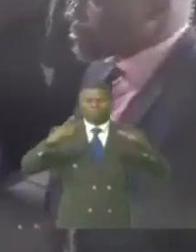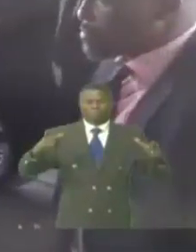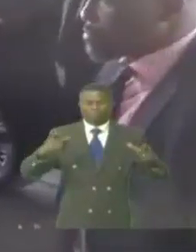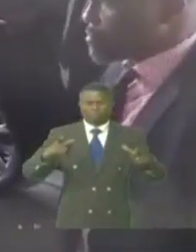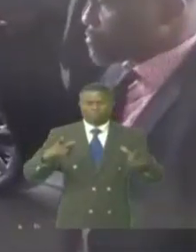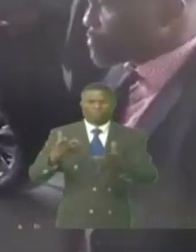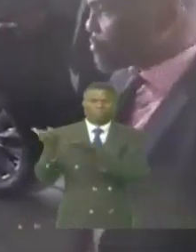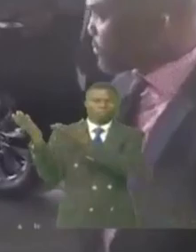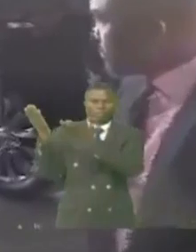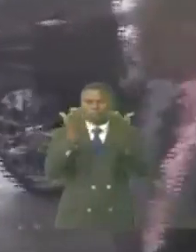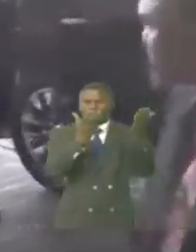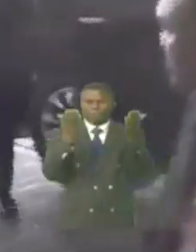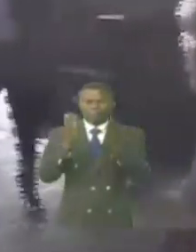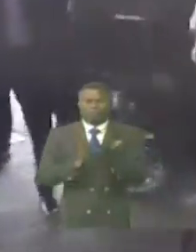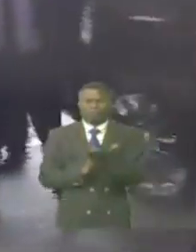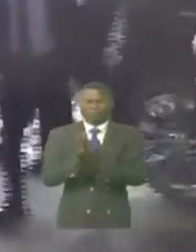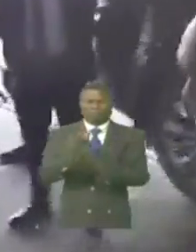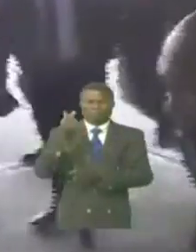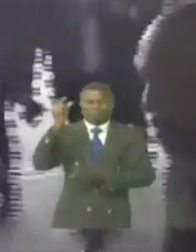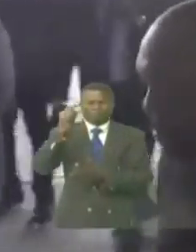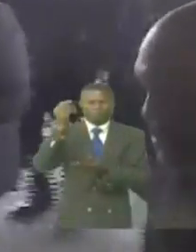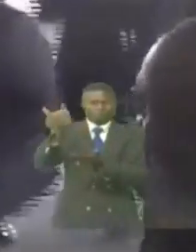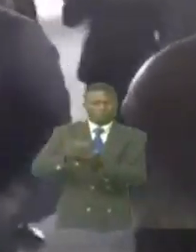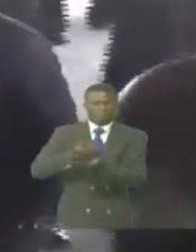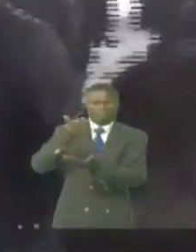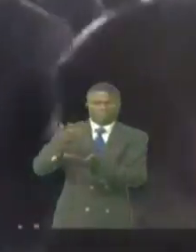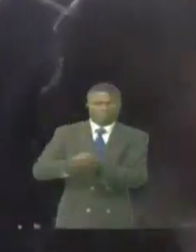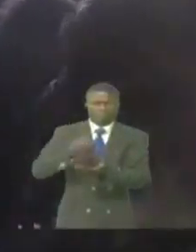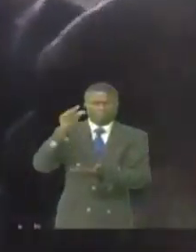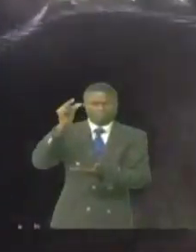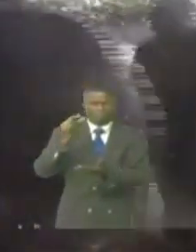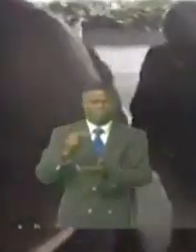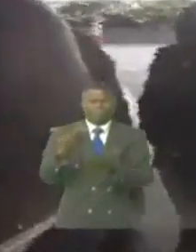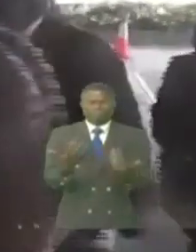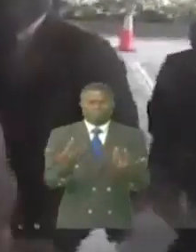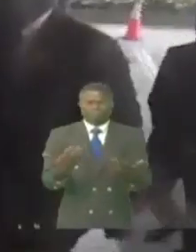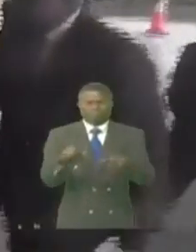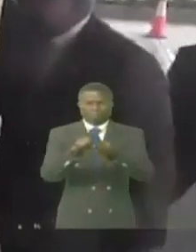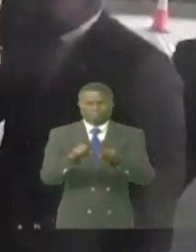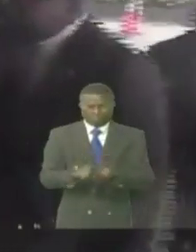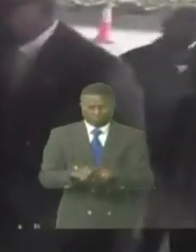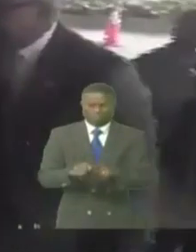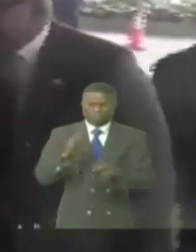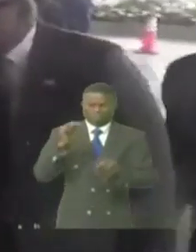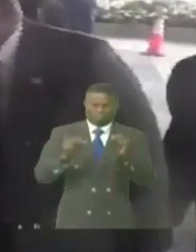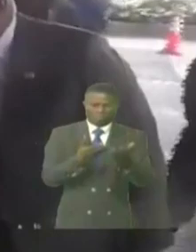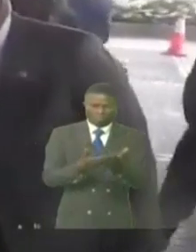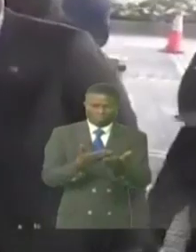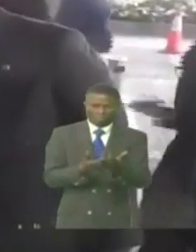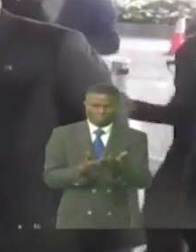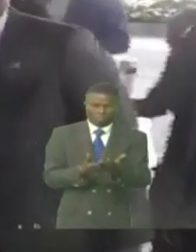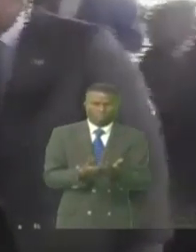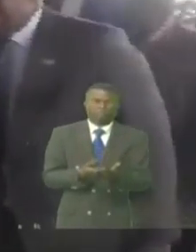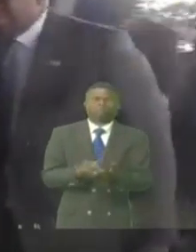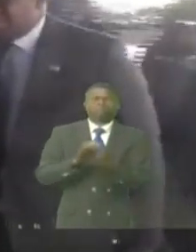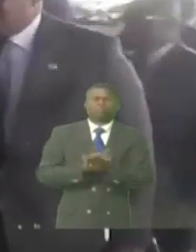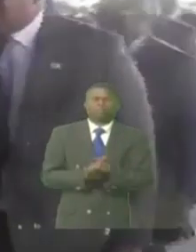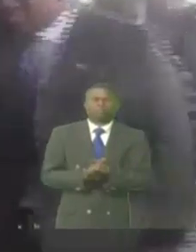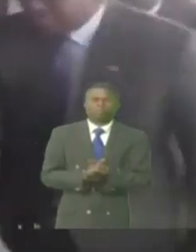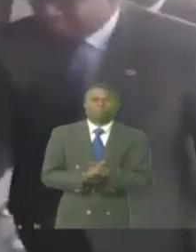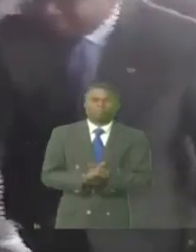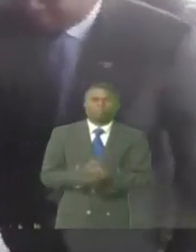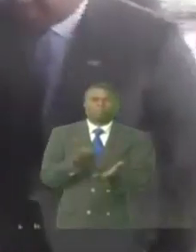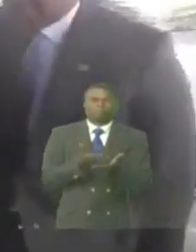commercialisation responsable de l'or de l'exploitation minière artisanale et à petite échelle dans la région des Grands Lacs, les